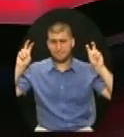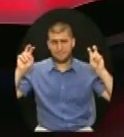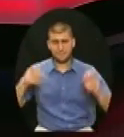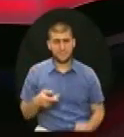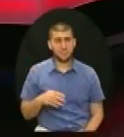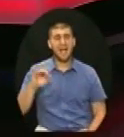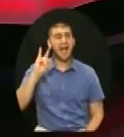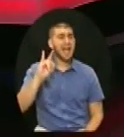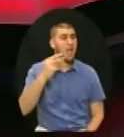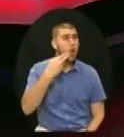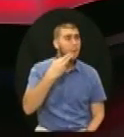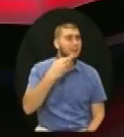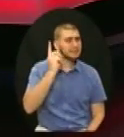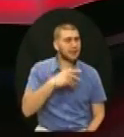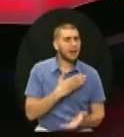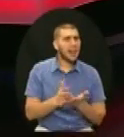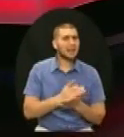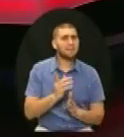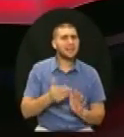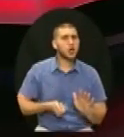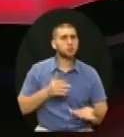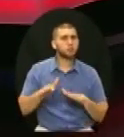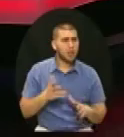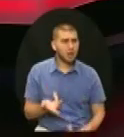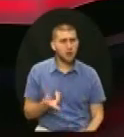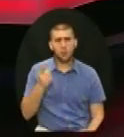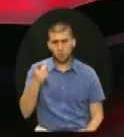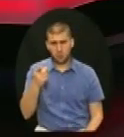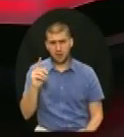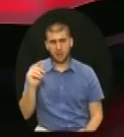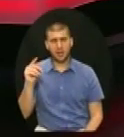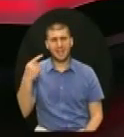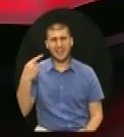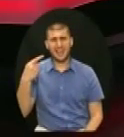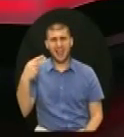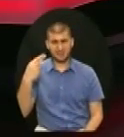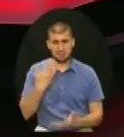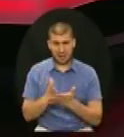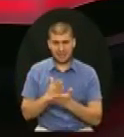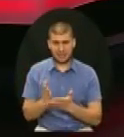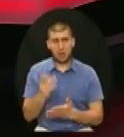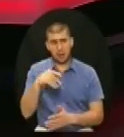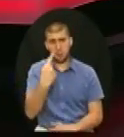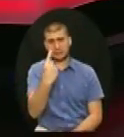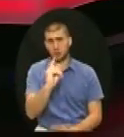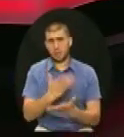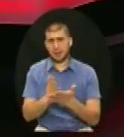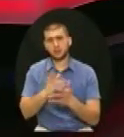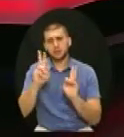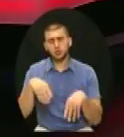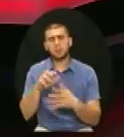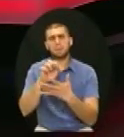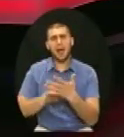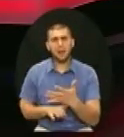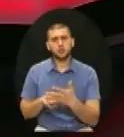שחגי הוברמן יחליט מי יהיה ראש ממשלה. ומה, רוגל אלפר מחליט מי יהיה ראש ממשלה? לא, אבל הוא... גם הוא לא מחליט. כלומר, יש פה